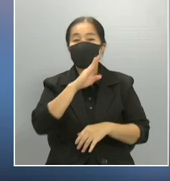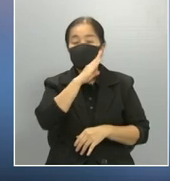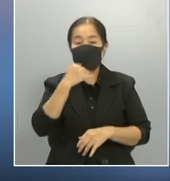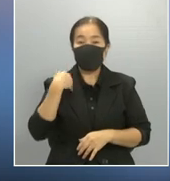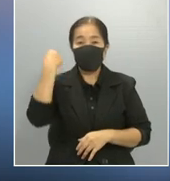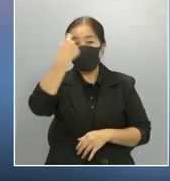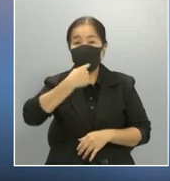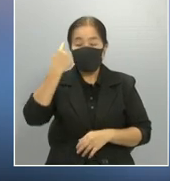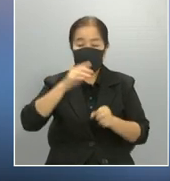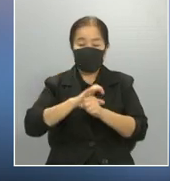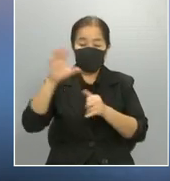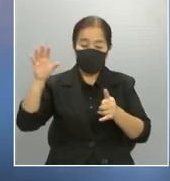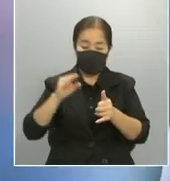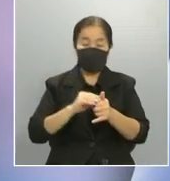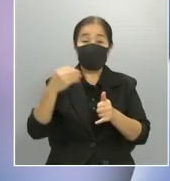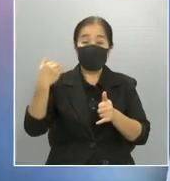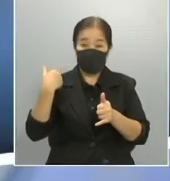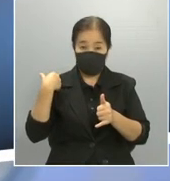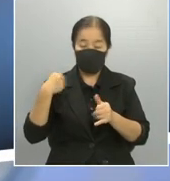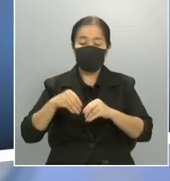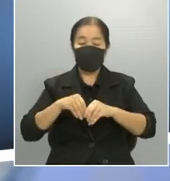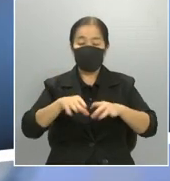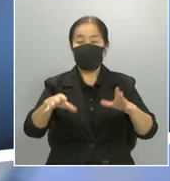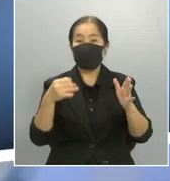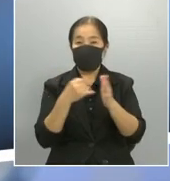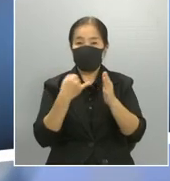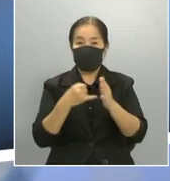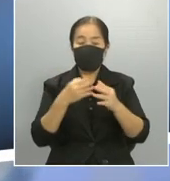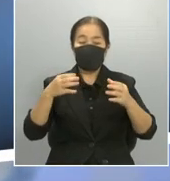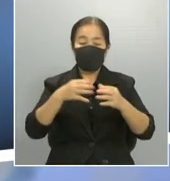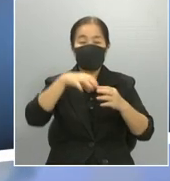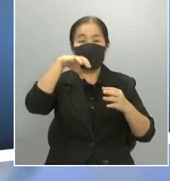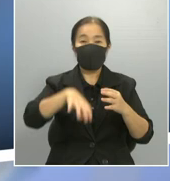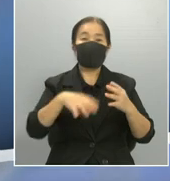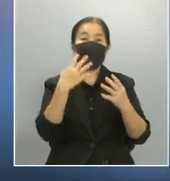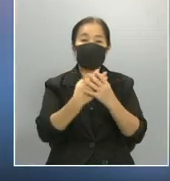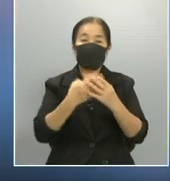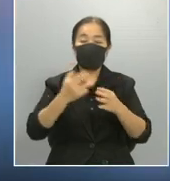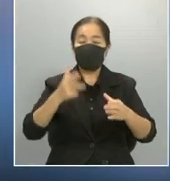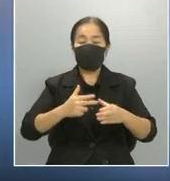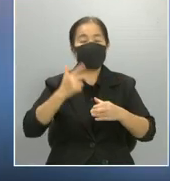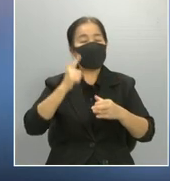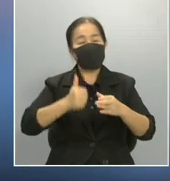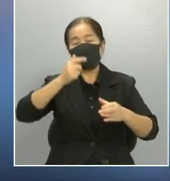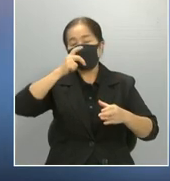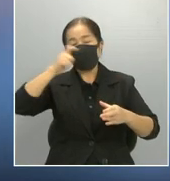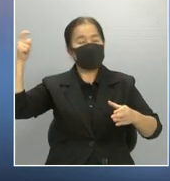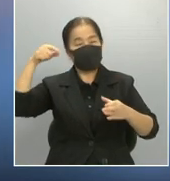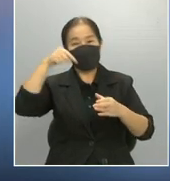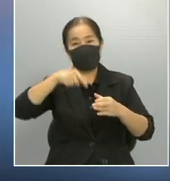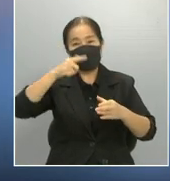ที่หลุดติดโควิชเข้าไปตรงนี้คุณชูวิทย์บอกว่านี่แหละอาทิมหาคลาสเตอร์คุกอ่ะ